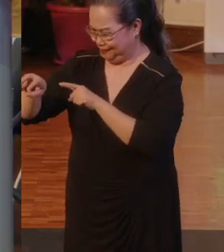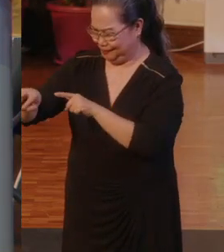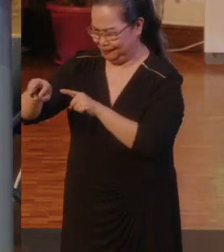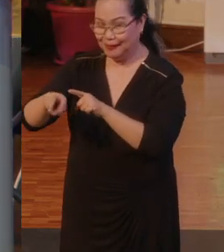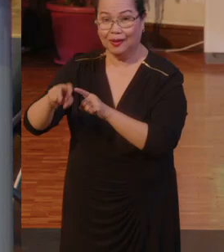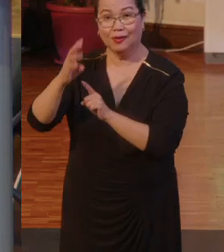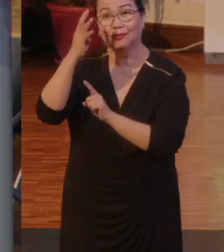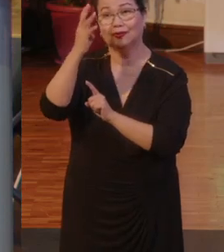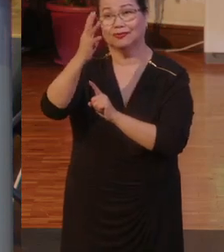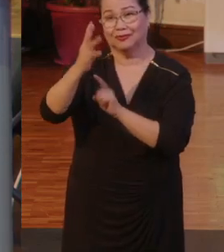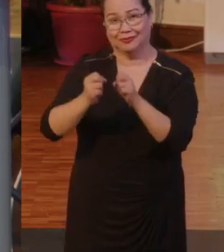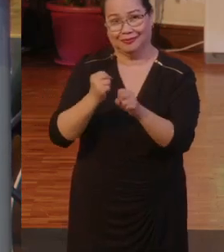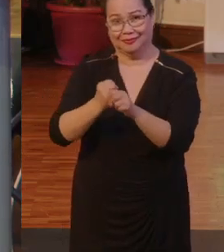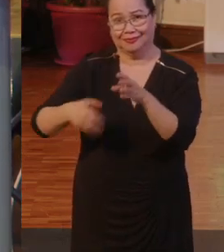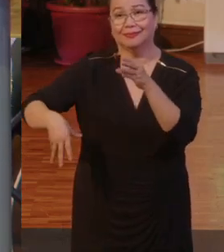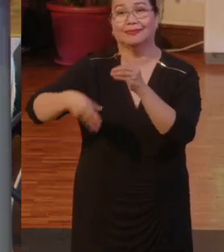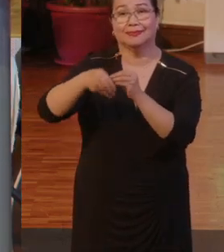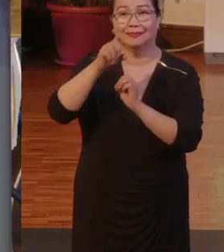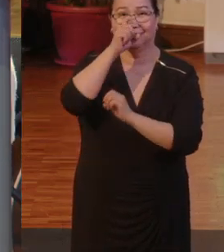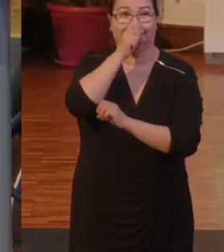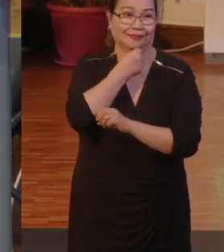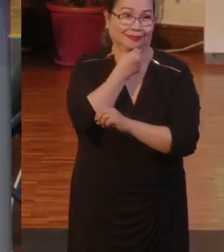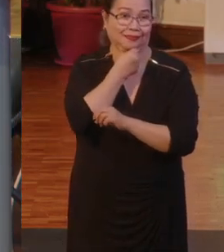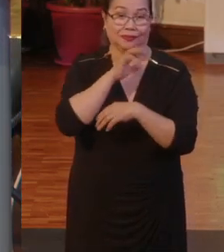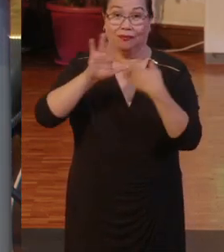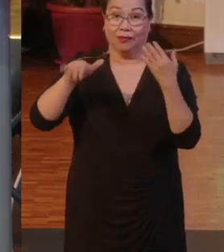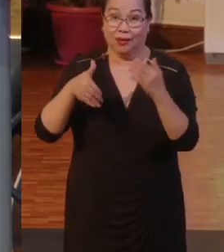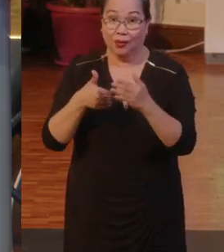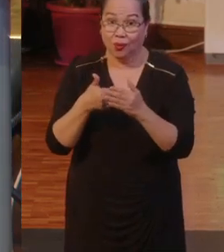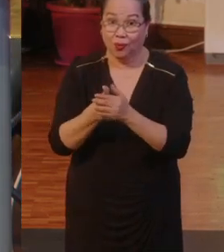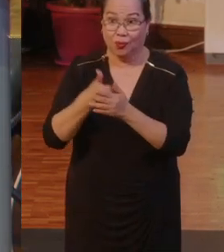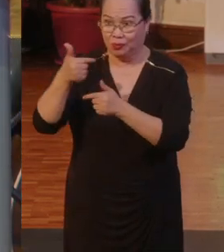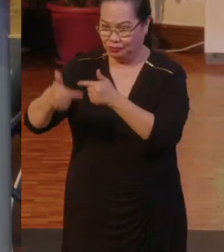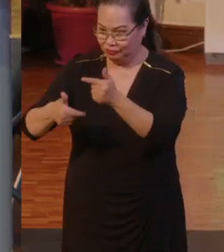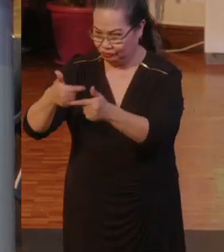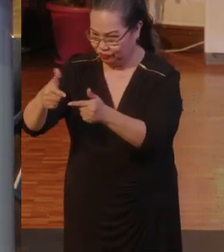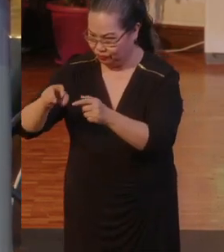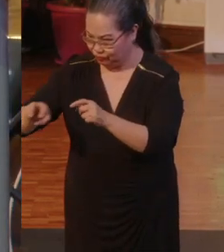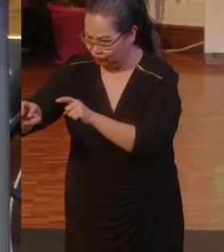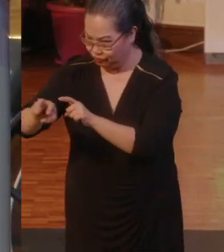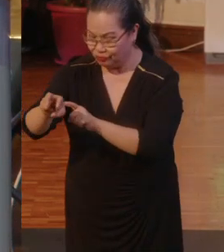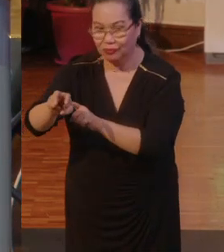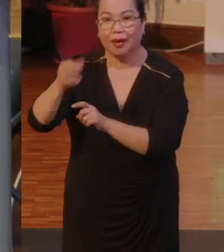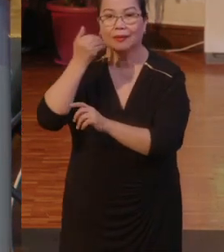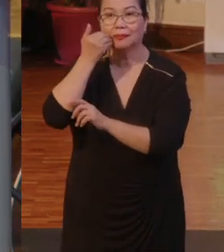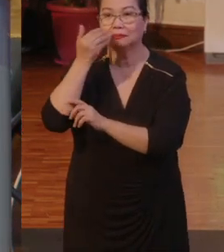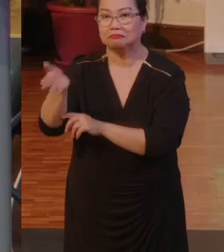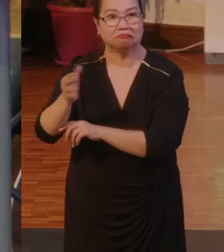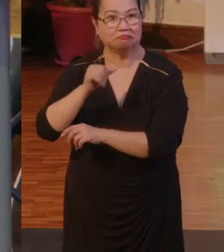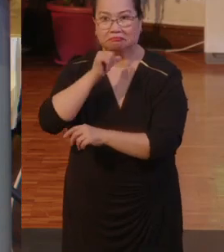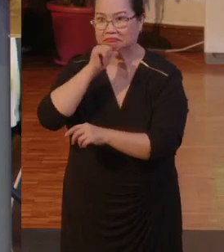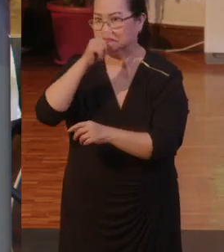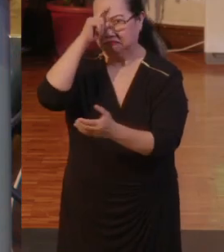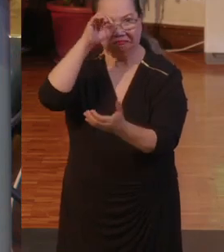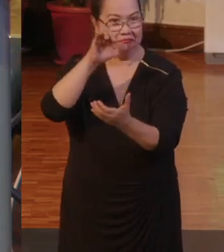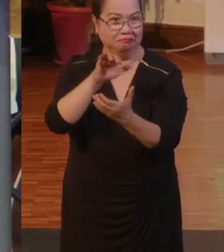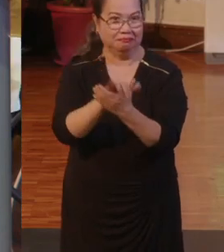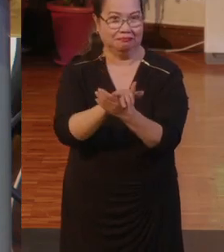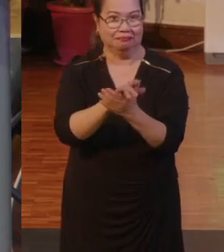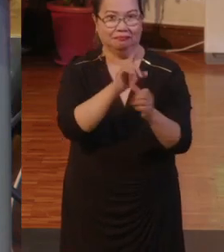wilderness 40 years. Lahat nung generation na yon nangamatay dahil hindi sila naniwala na maganda